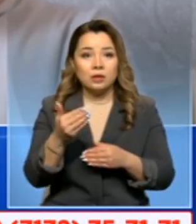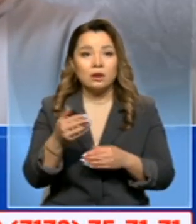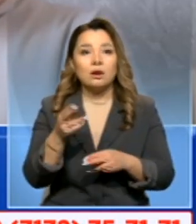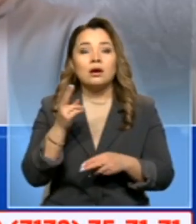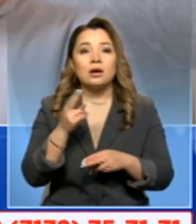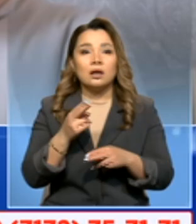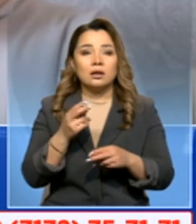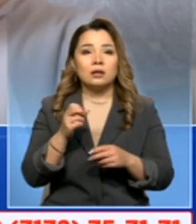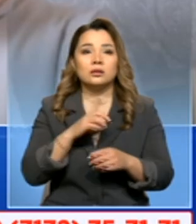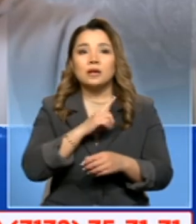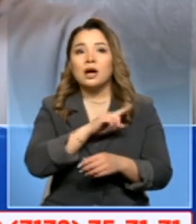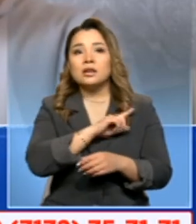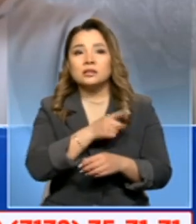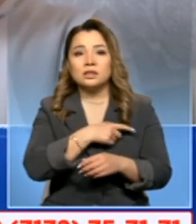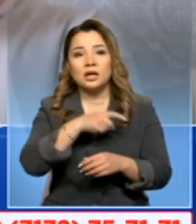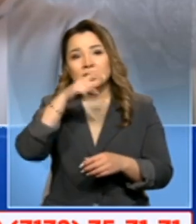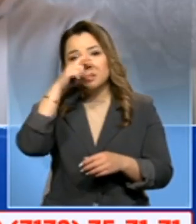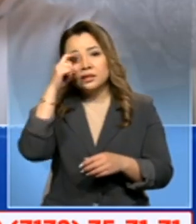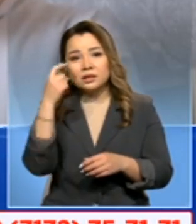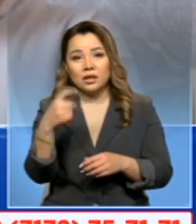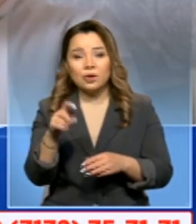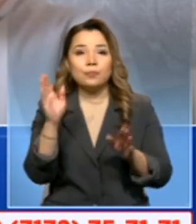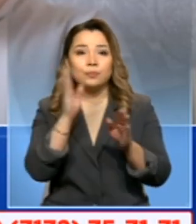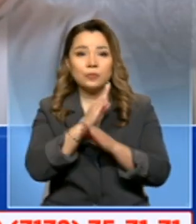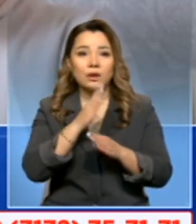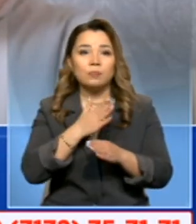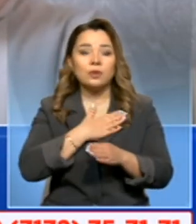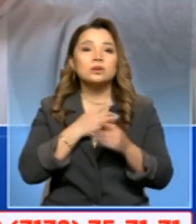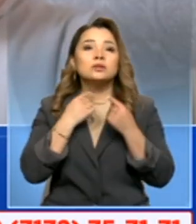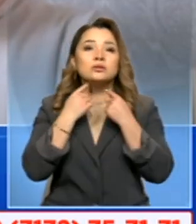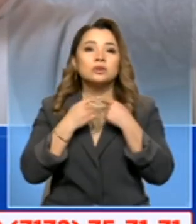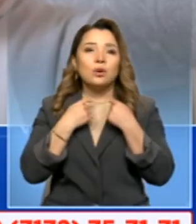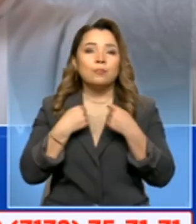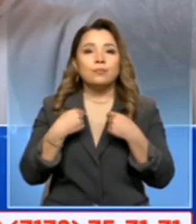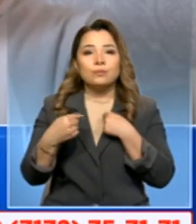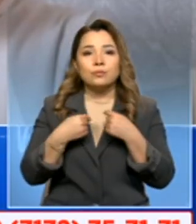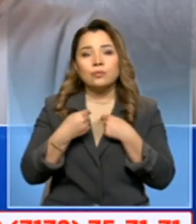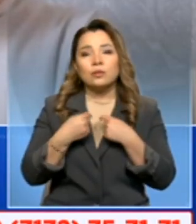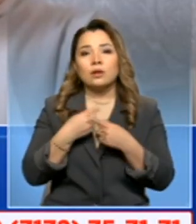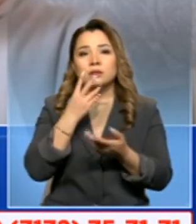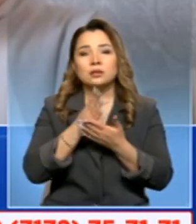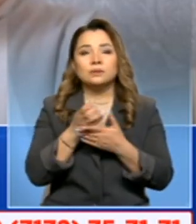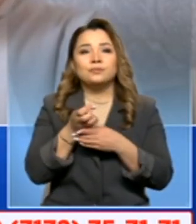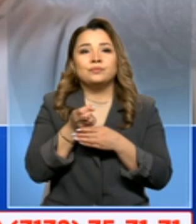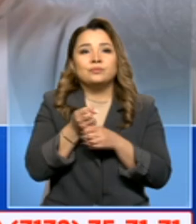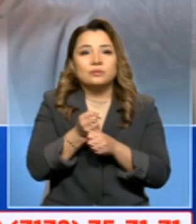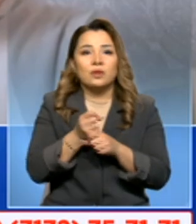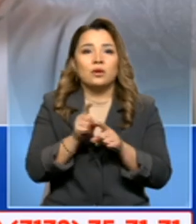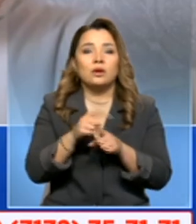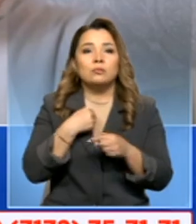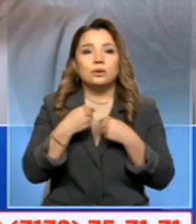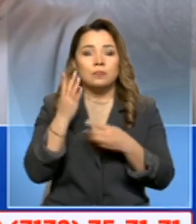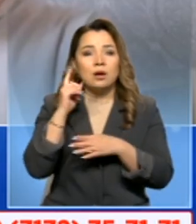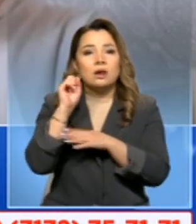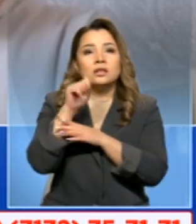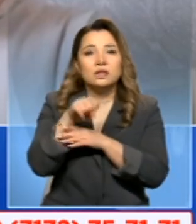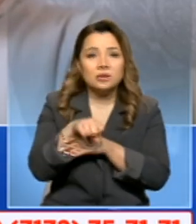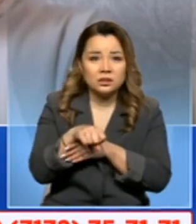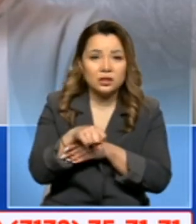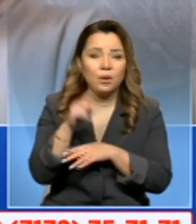қатты жаз ыстық болған кезде мені зоб мазалайтын, қатты қысып мазалайтын,